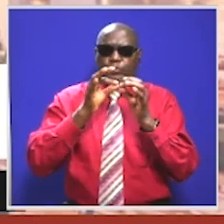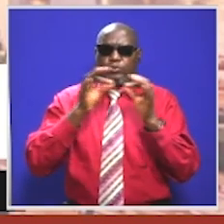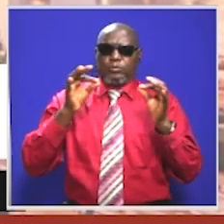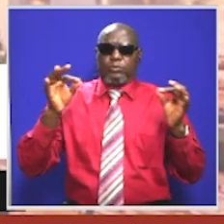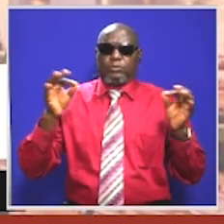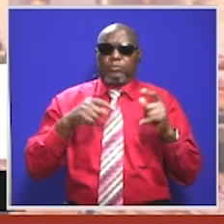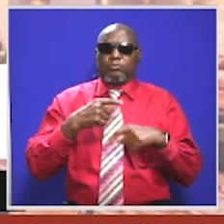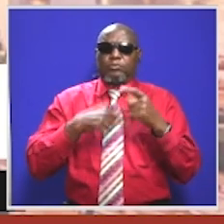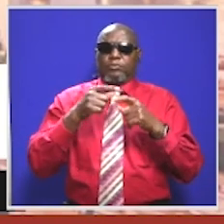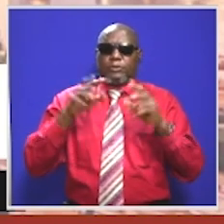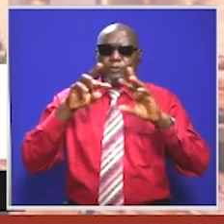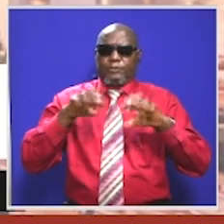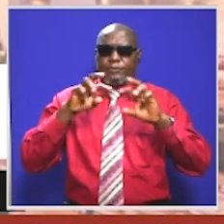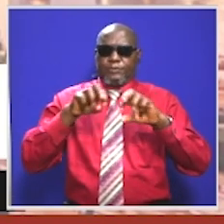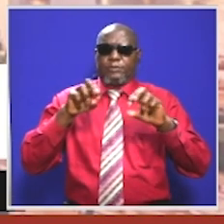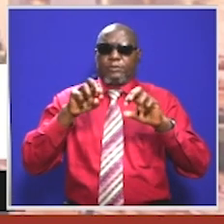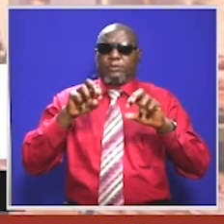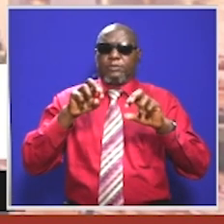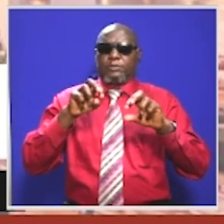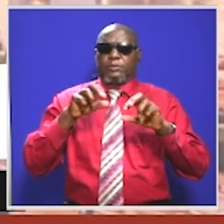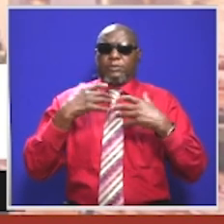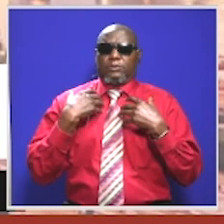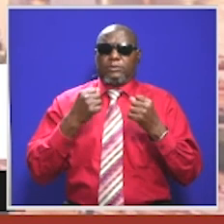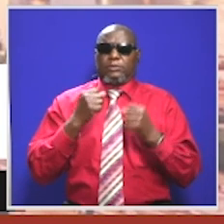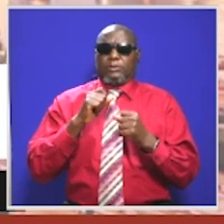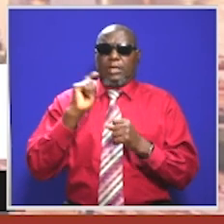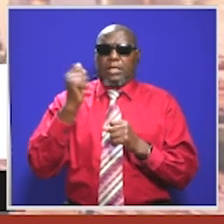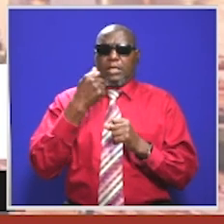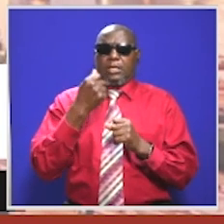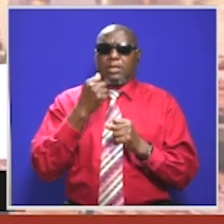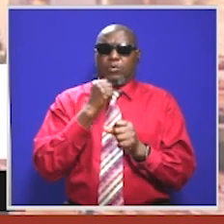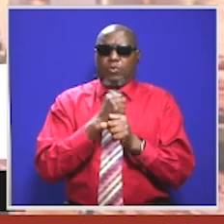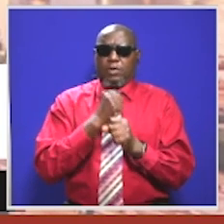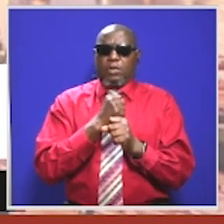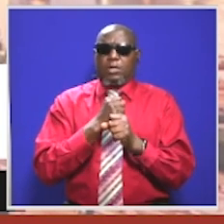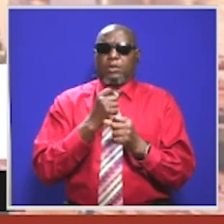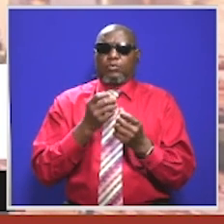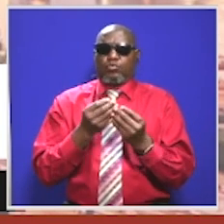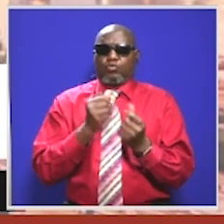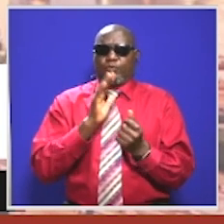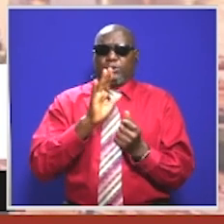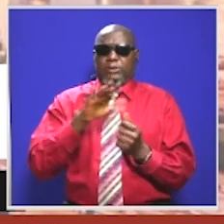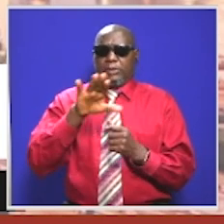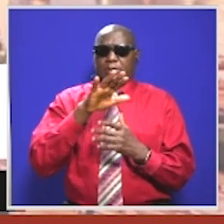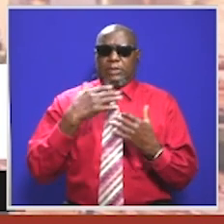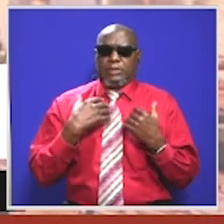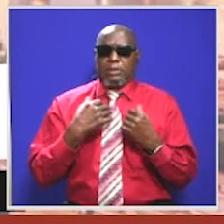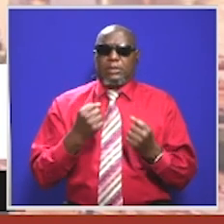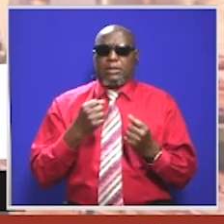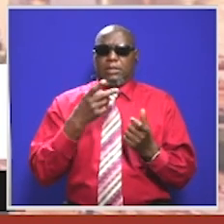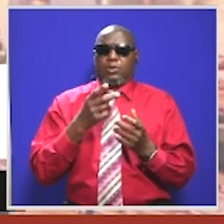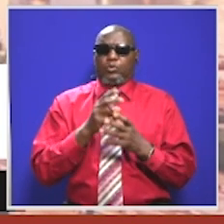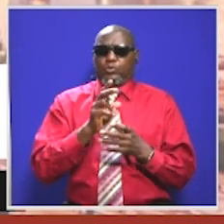kuendeleza utafiti wa afya, akisema Kenya inafanya kazi kuimarisha mifumo yake ya afya. Akizungumza katika maadhimisho ya miaka 60